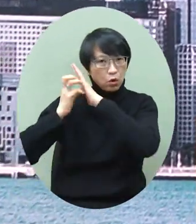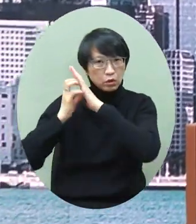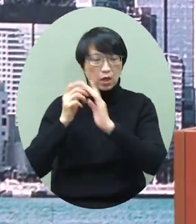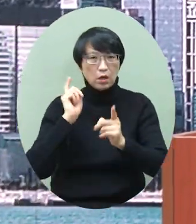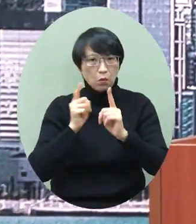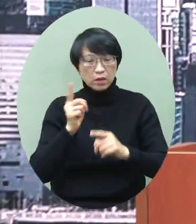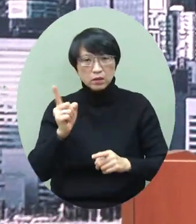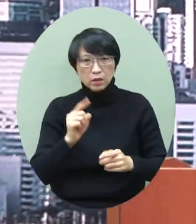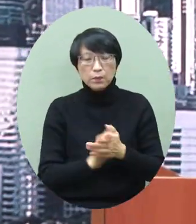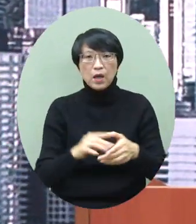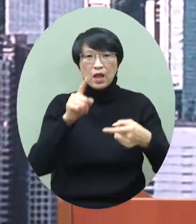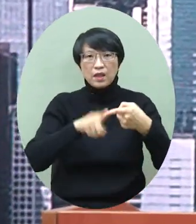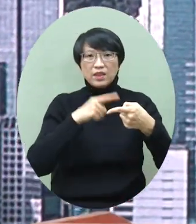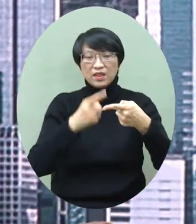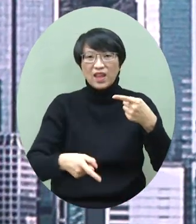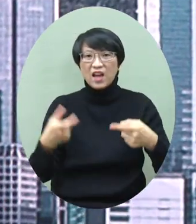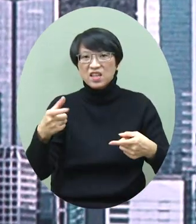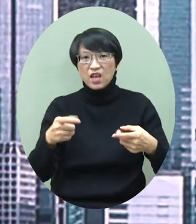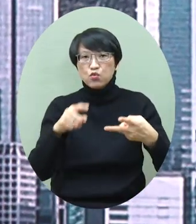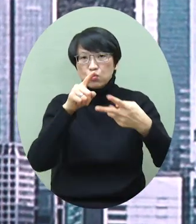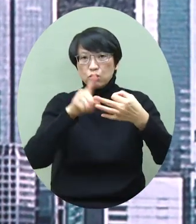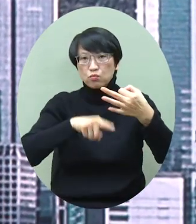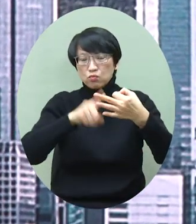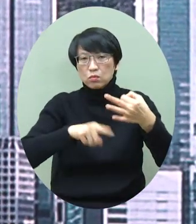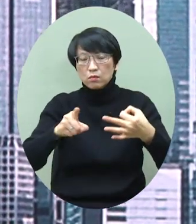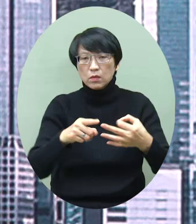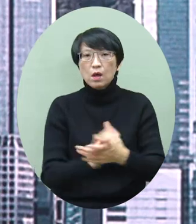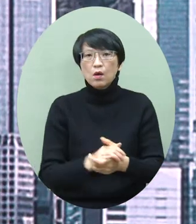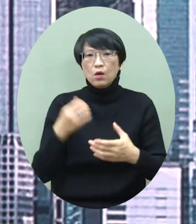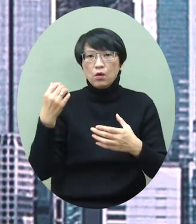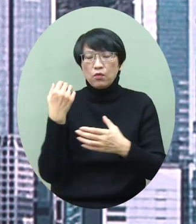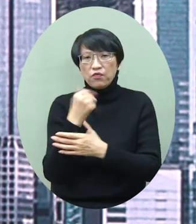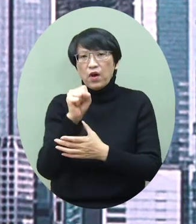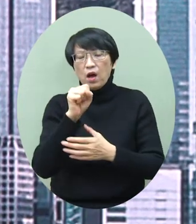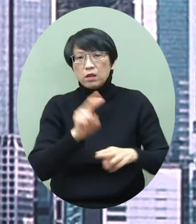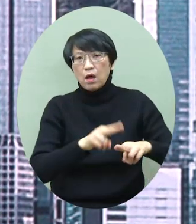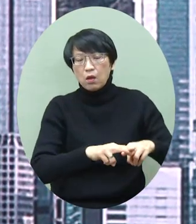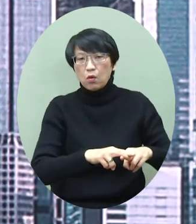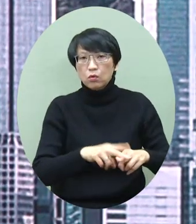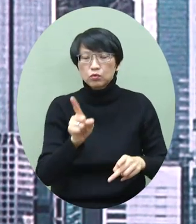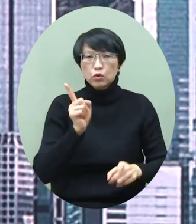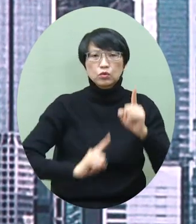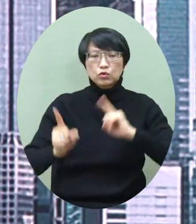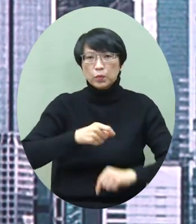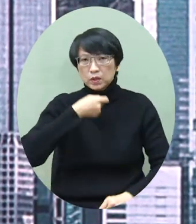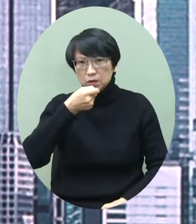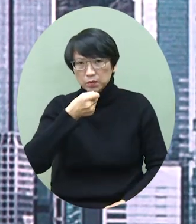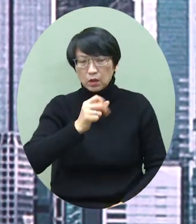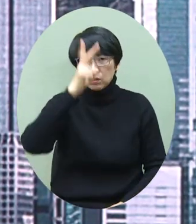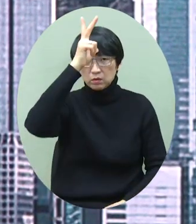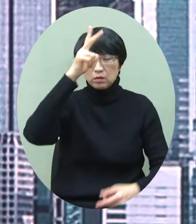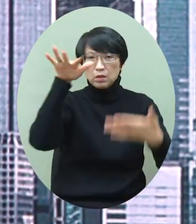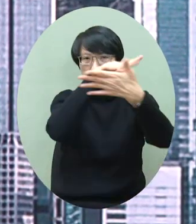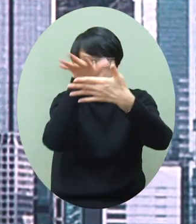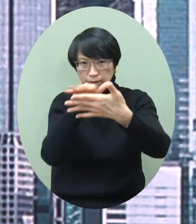元算唔算反華嘅媒體咧，你就冇正面回應。咁想問一下，其實即係既然你都話唔應該隨便接受訪問，政府有冇一個名單